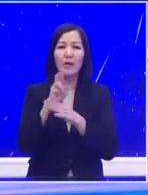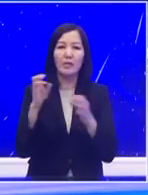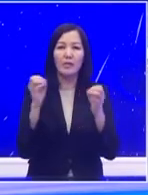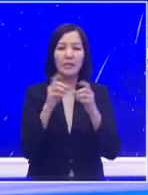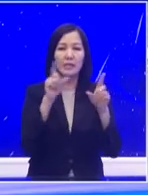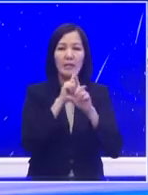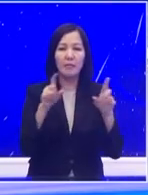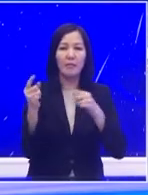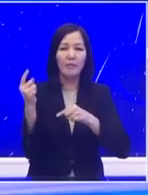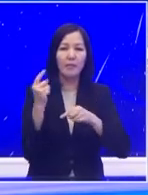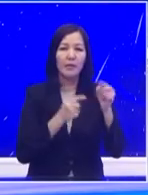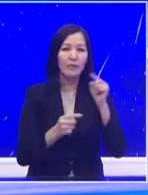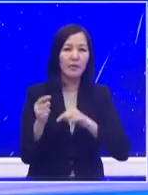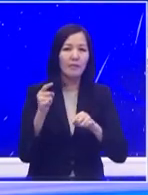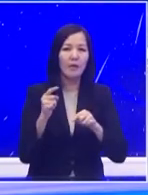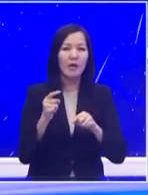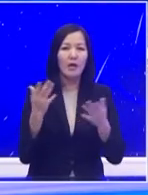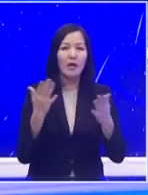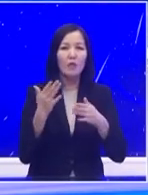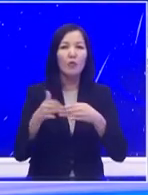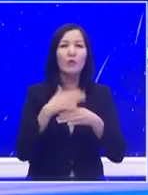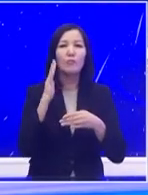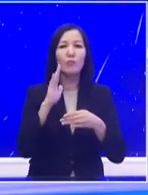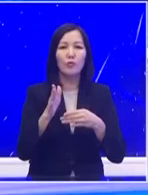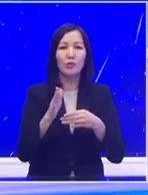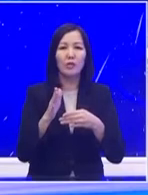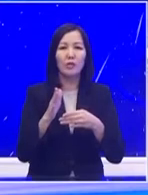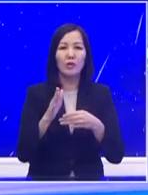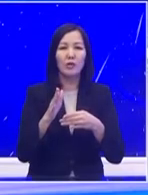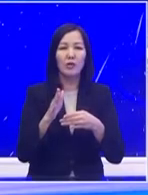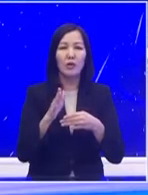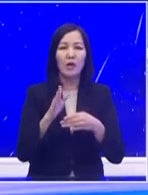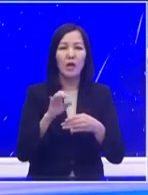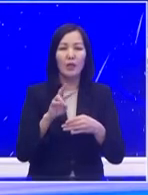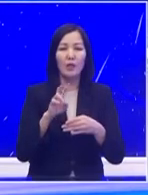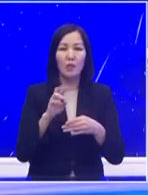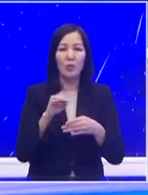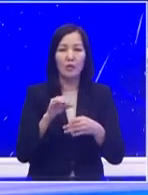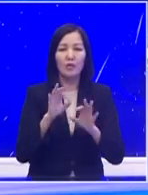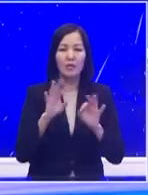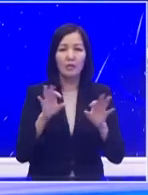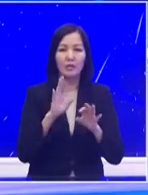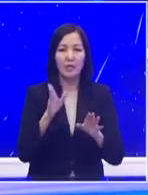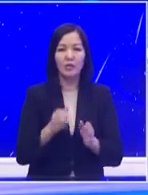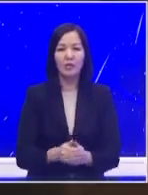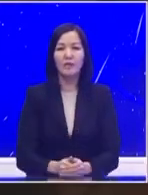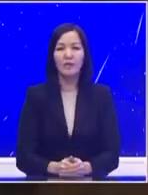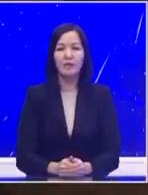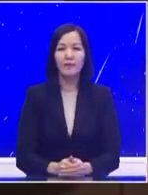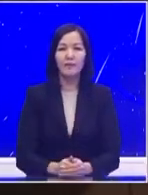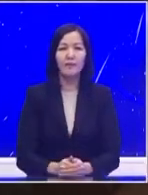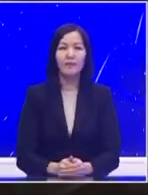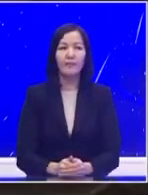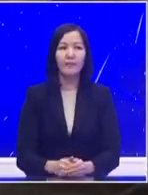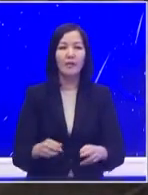десятка объектов предпринимательства. Какое наказание грозит правонарушителям, узнавал Анвар Амангельдинов.